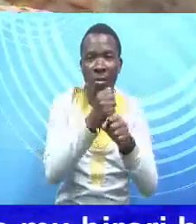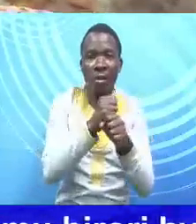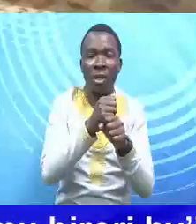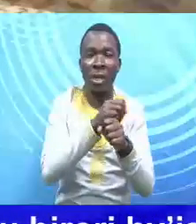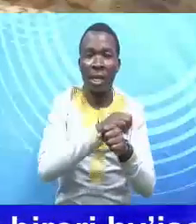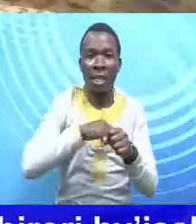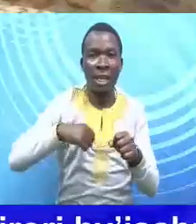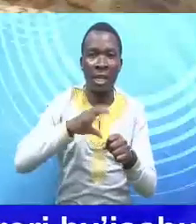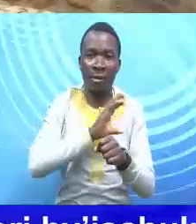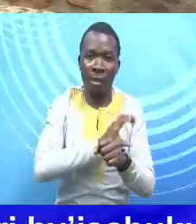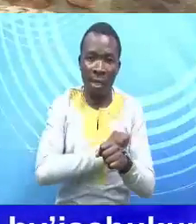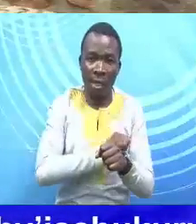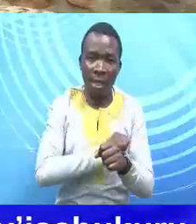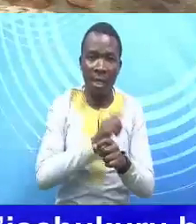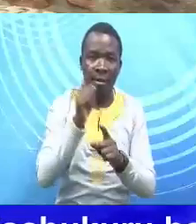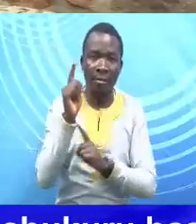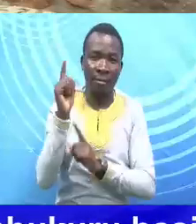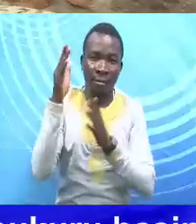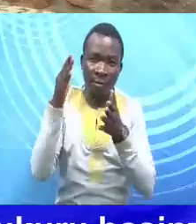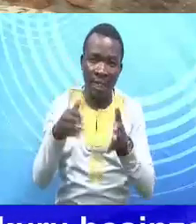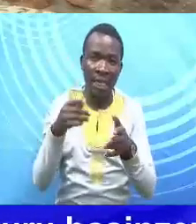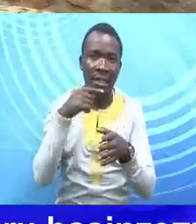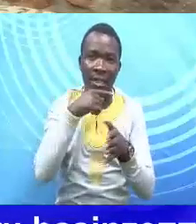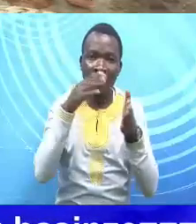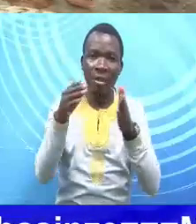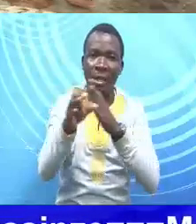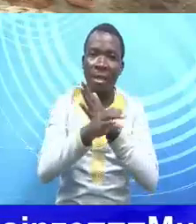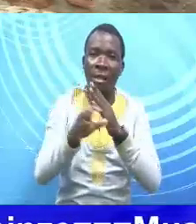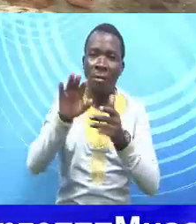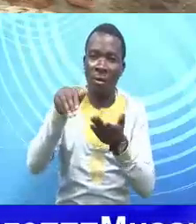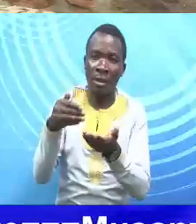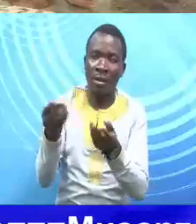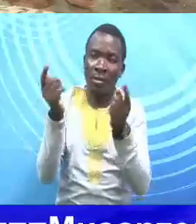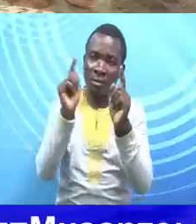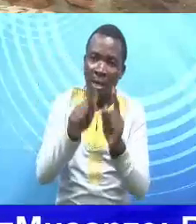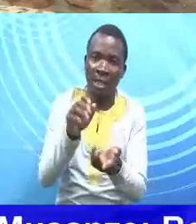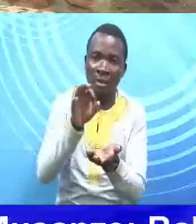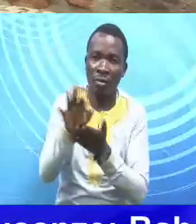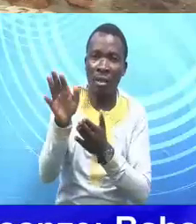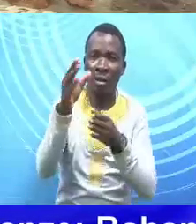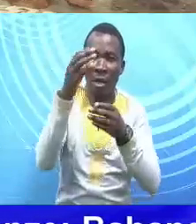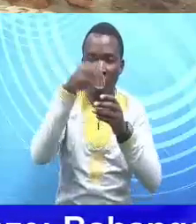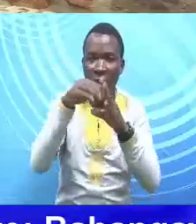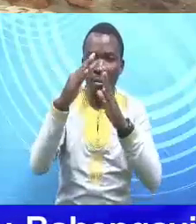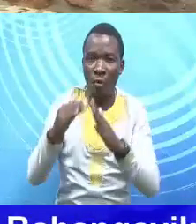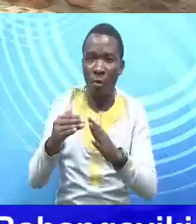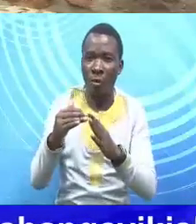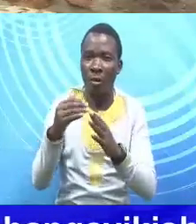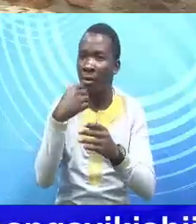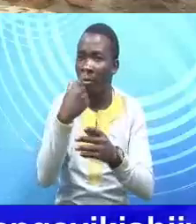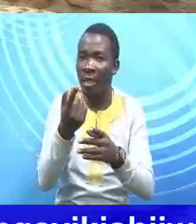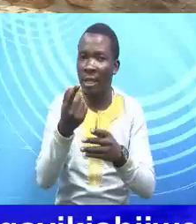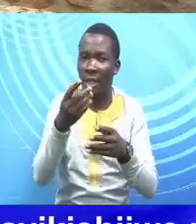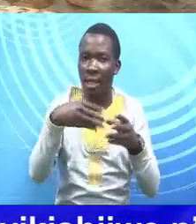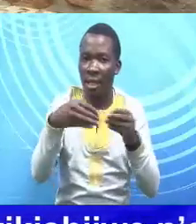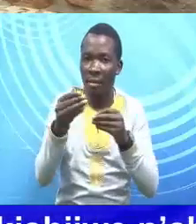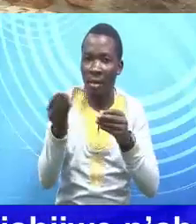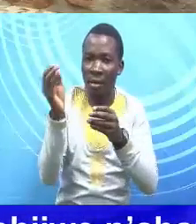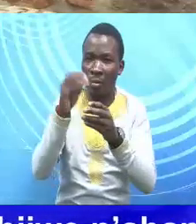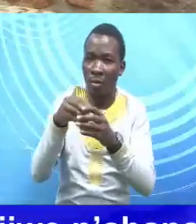kunyihanganira nkera gutabara na sosiyali w'akagari nibo baje kunsohora mu nzu ntabwira se ibintu basi ni mu bijyane mu kagari arambwira